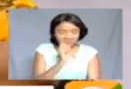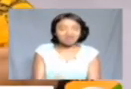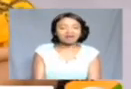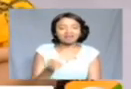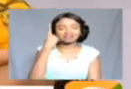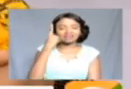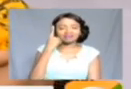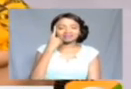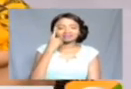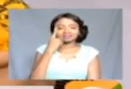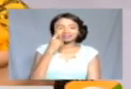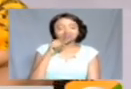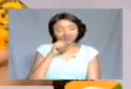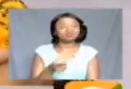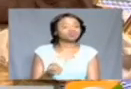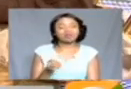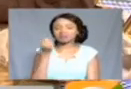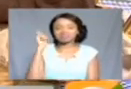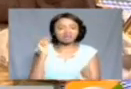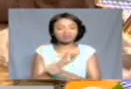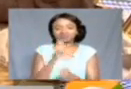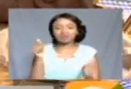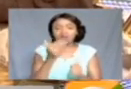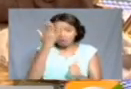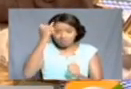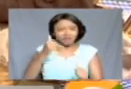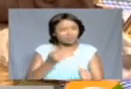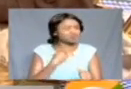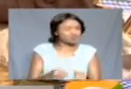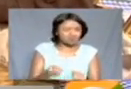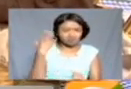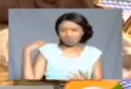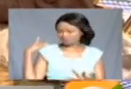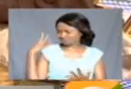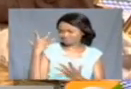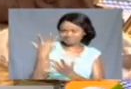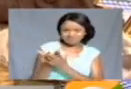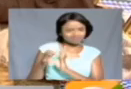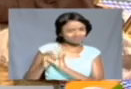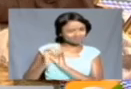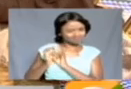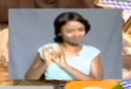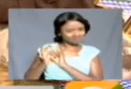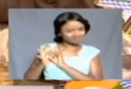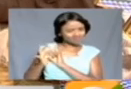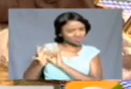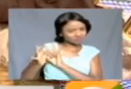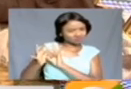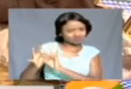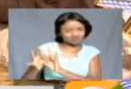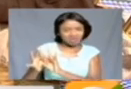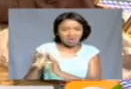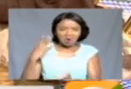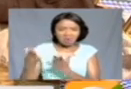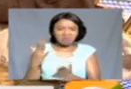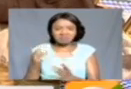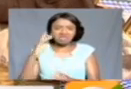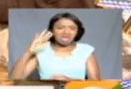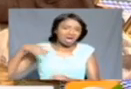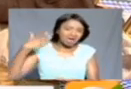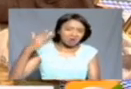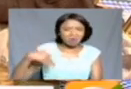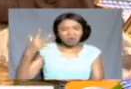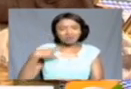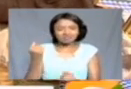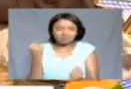gani anakupitishia. Utajua sio lazima atamke. Maanake unamjua mtu kutoka zamani. Sasa unakuja kukuta kwamba mtu anakubadilikia, kama nkulala analala naangalia. Nasikia vitanda